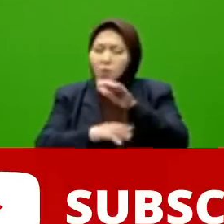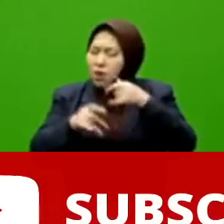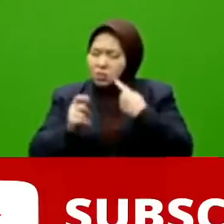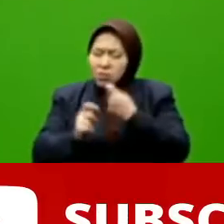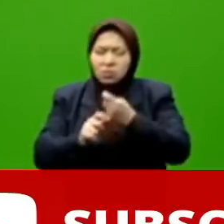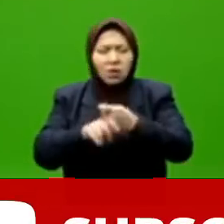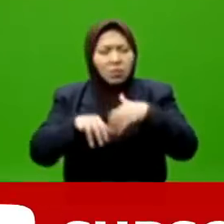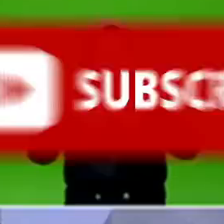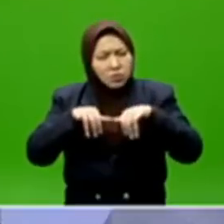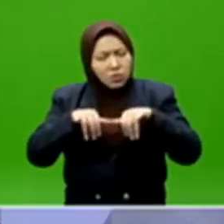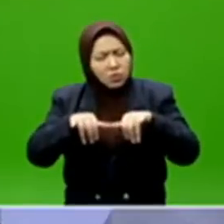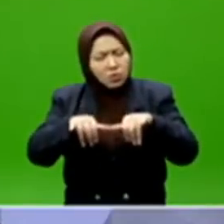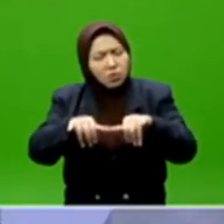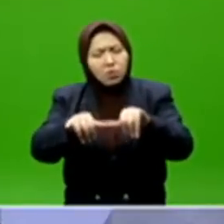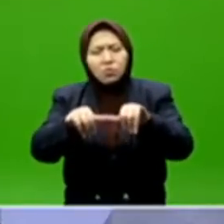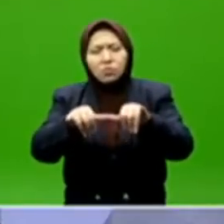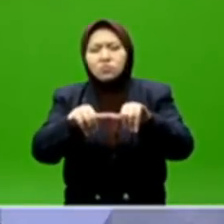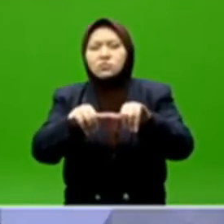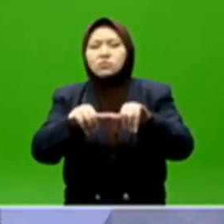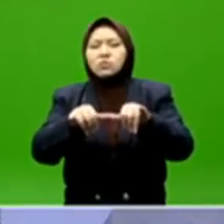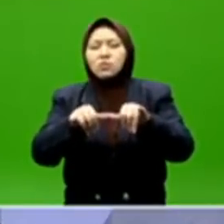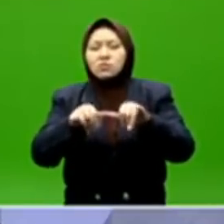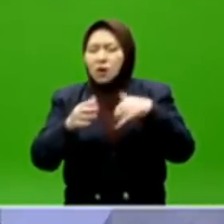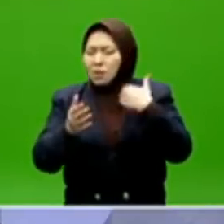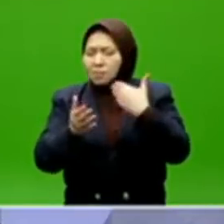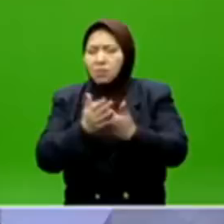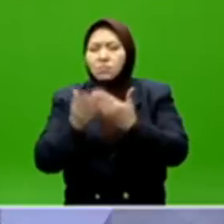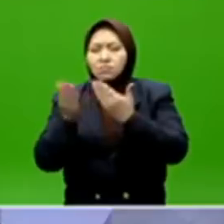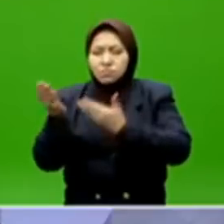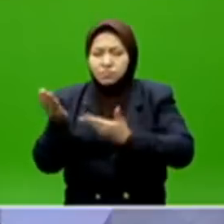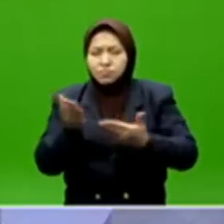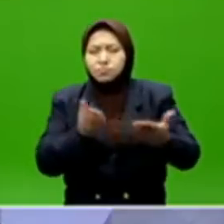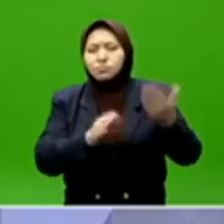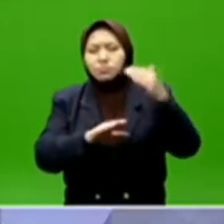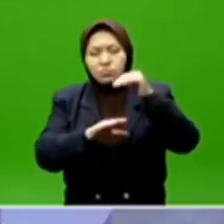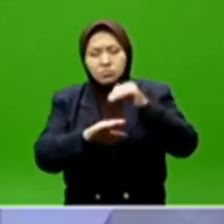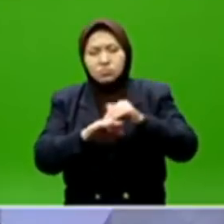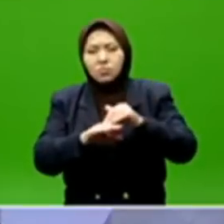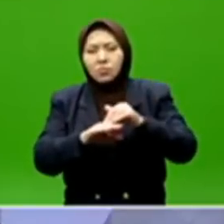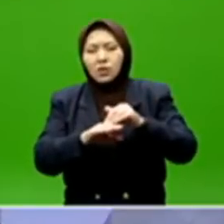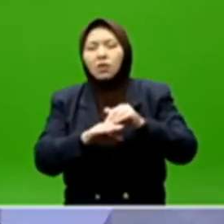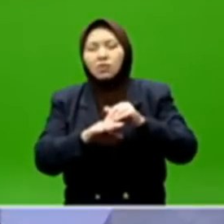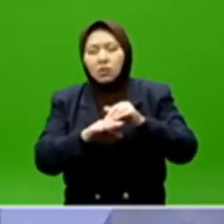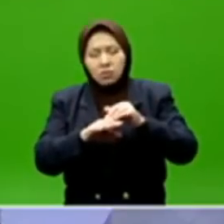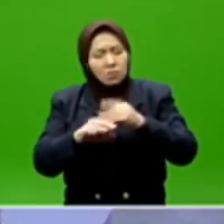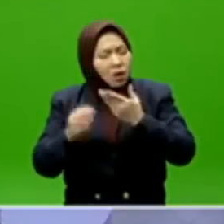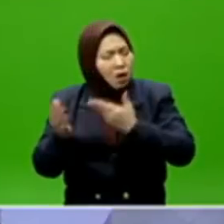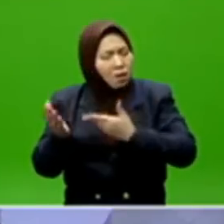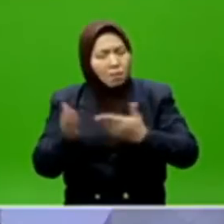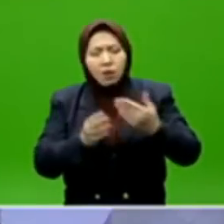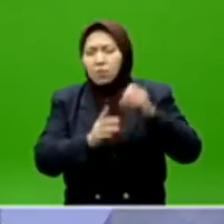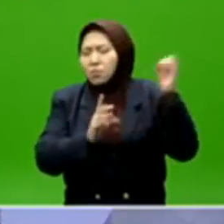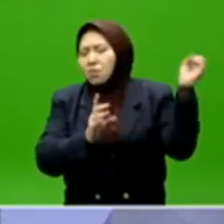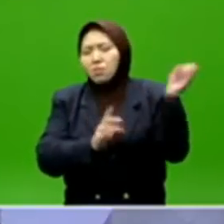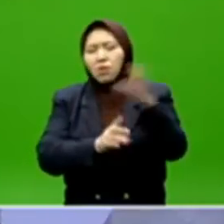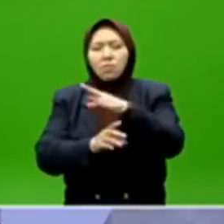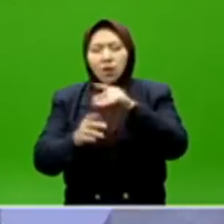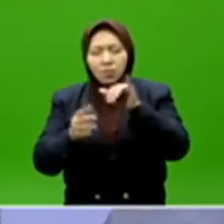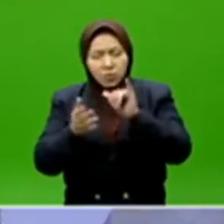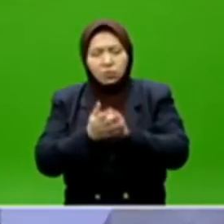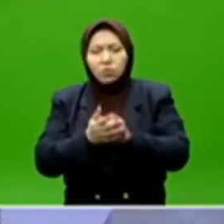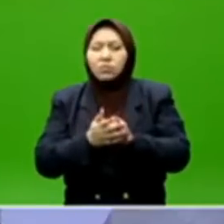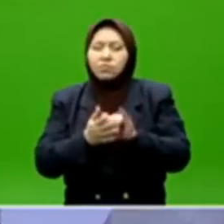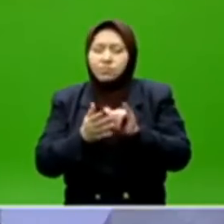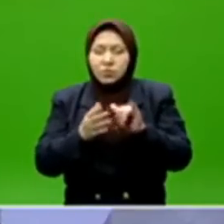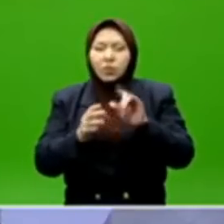alaihissalam kepada pemerintah ataupun raja dia sehinggalah membawa beliau kepada dihumban ke dalam api. Tapi qulna ya narukuni bardan wa salaman